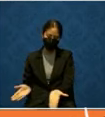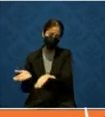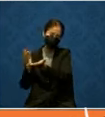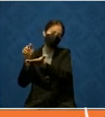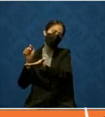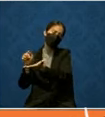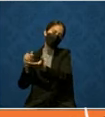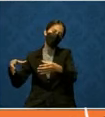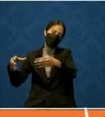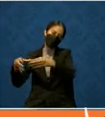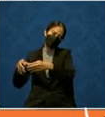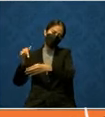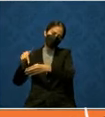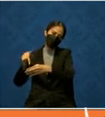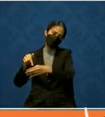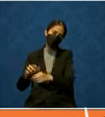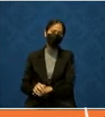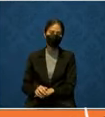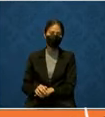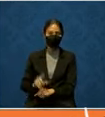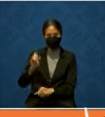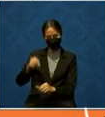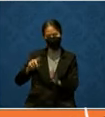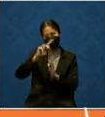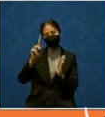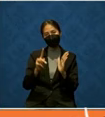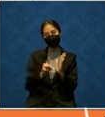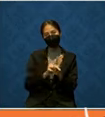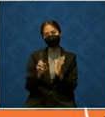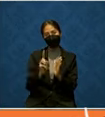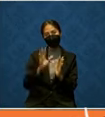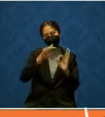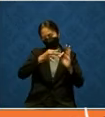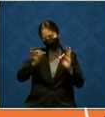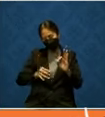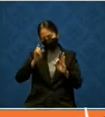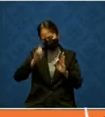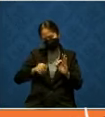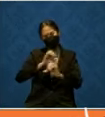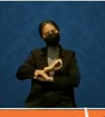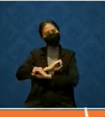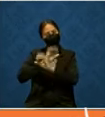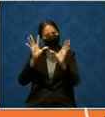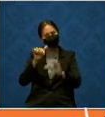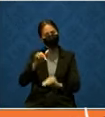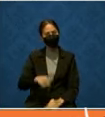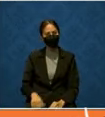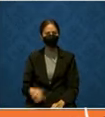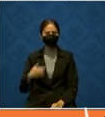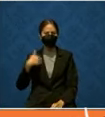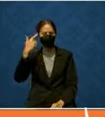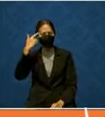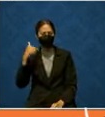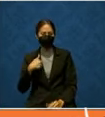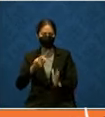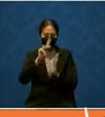น้องกลุ่มชาติติพันธ์ควรที่จะเป็นกฎหมายที่ที่มีความชัดเจนได้แล้วนะครับอย่าให้เราต้องมาเรียกร้องสิทธิ์